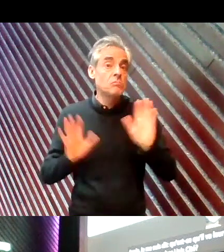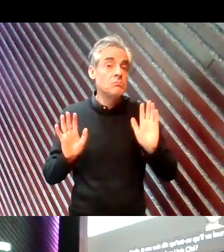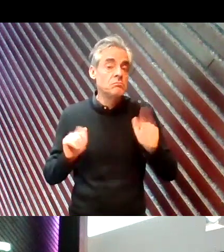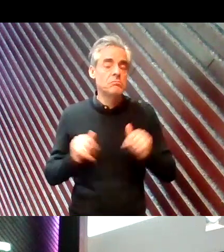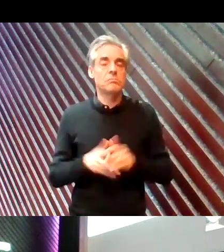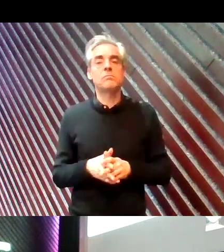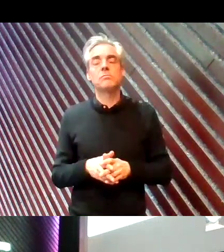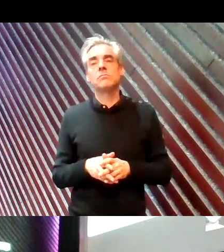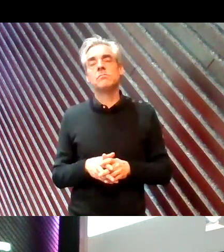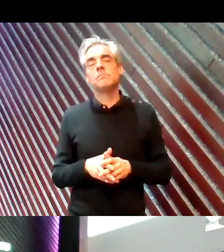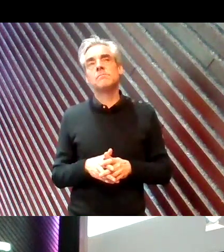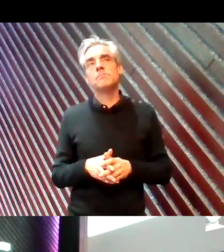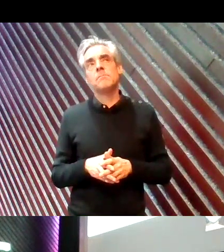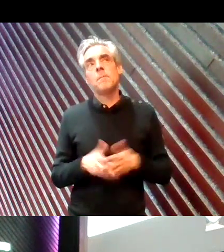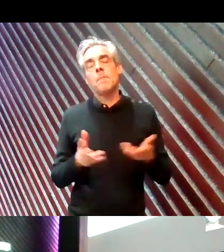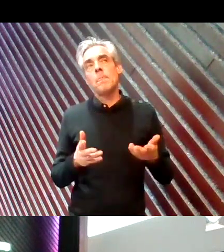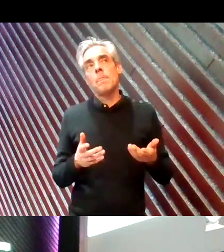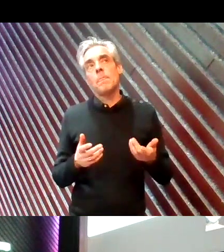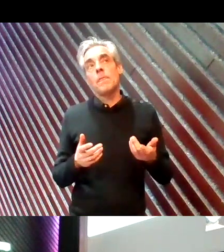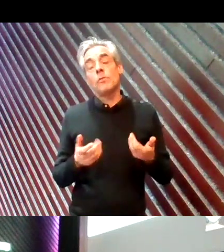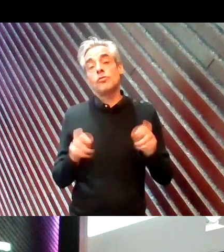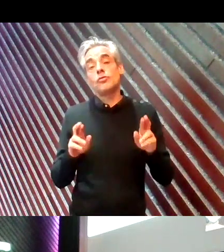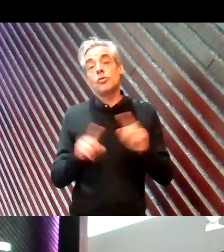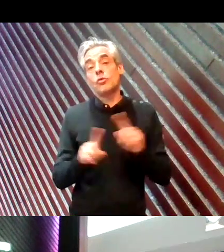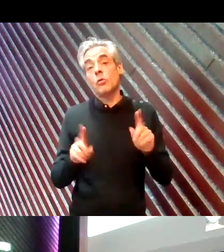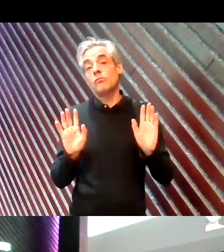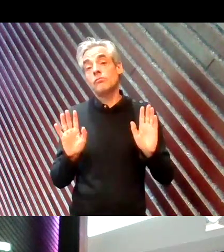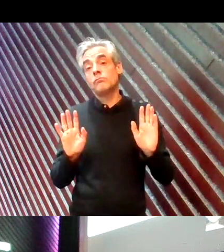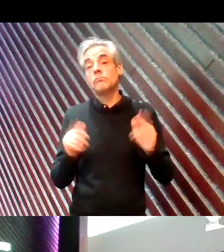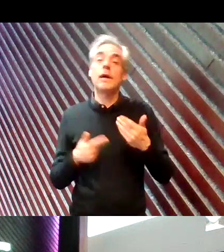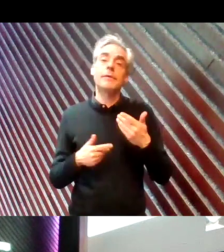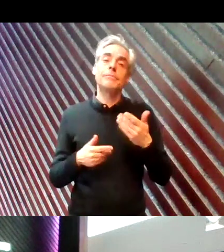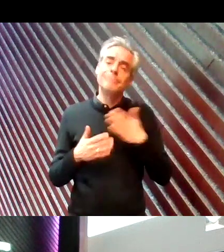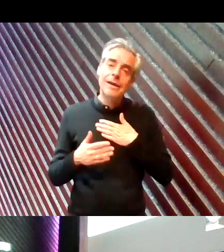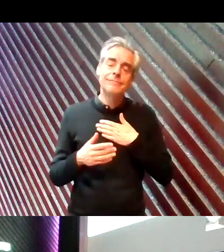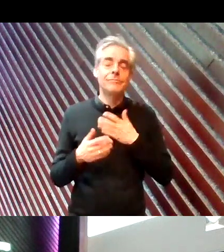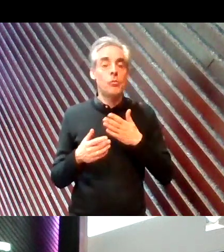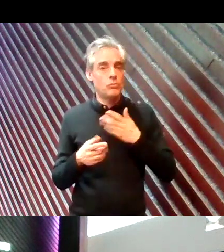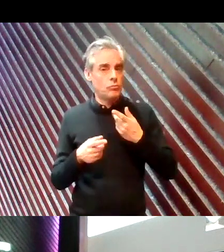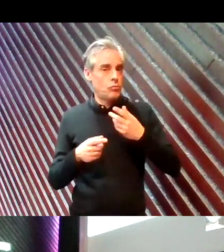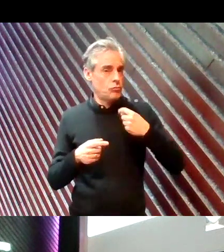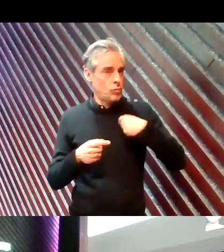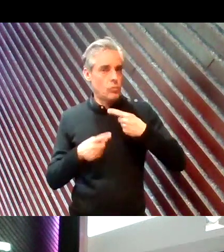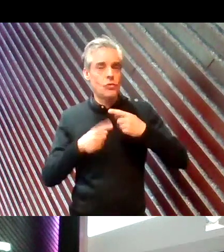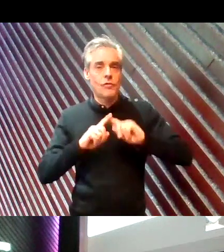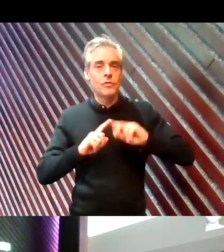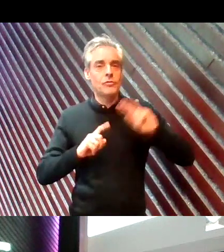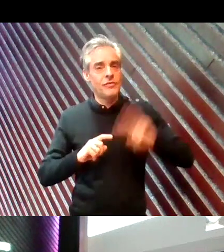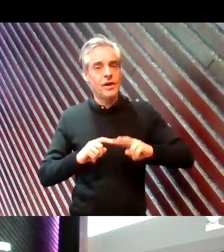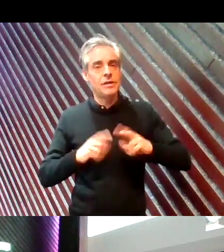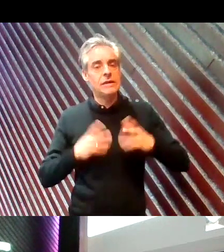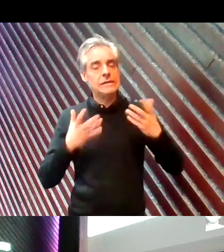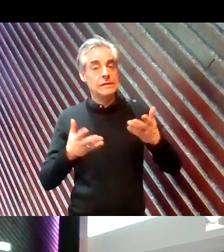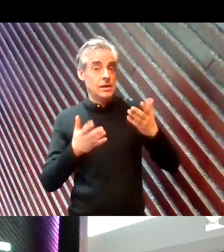de la mission qu'ils ont menée ? Ce n pas certain. On dit que ce n pas certain, mais par contre, qui est certain, c'est que